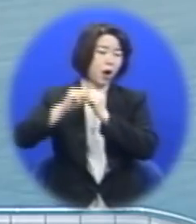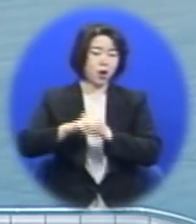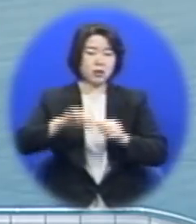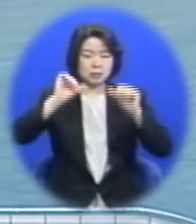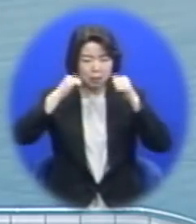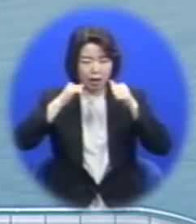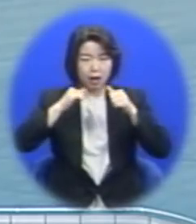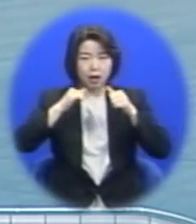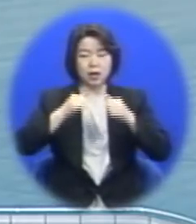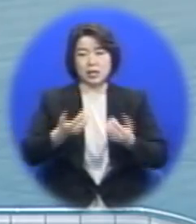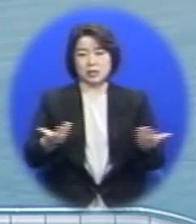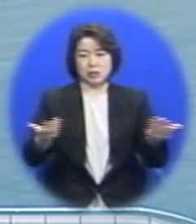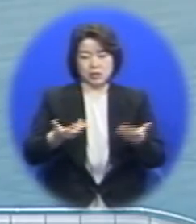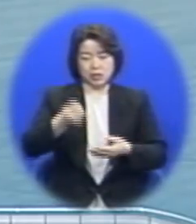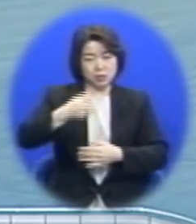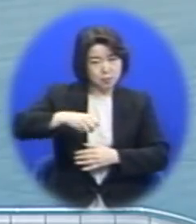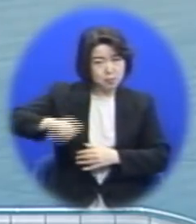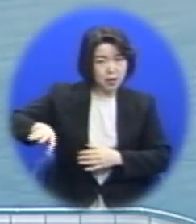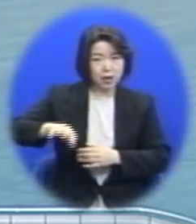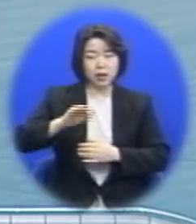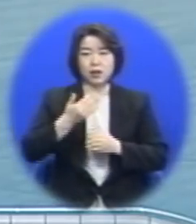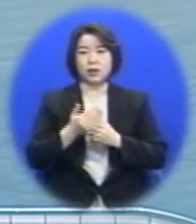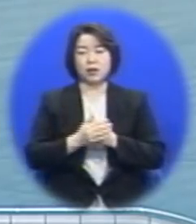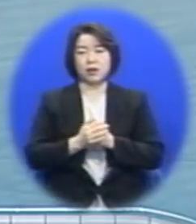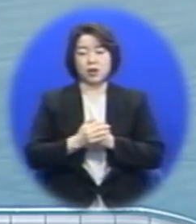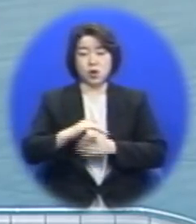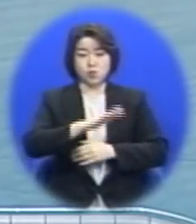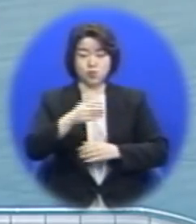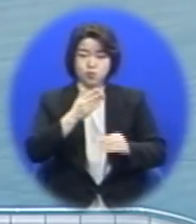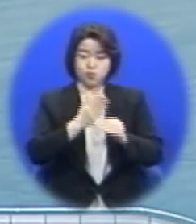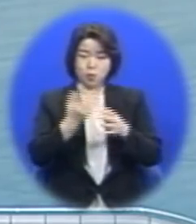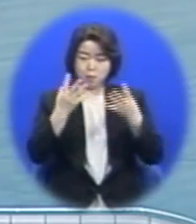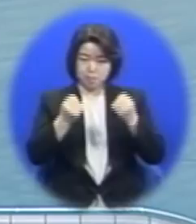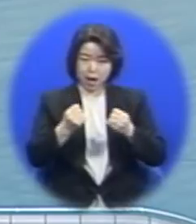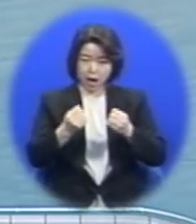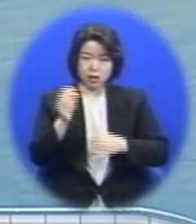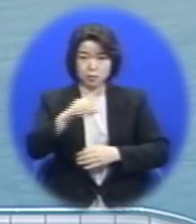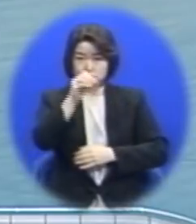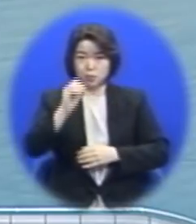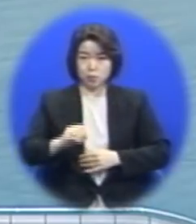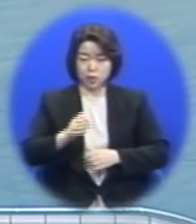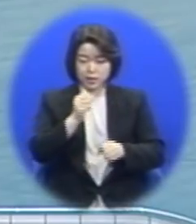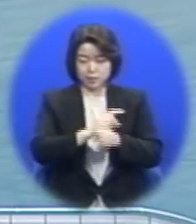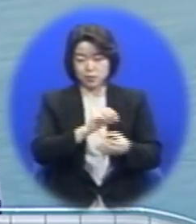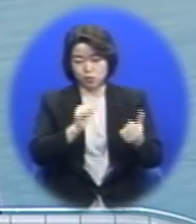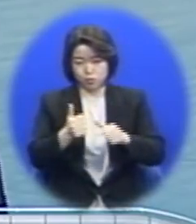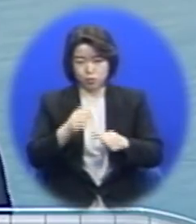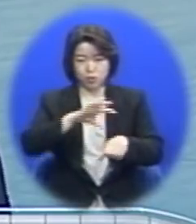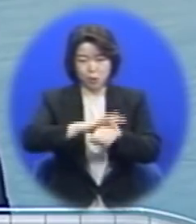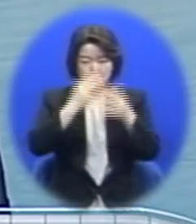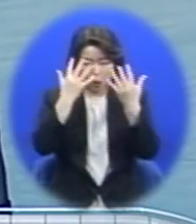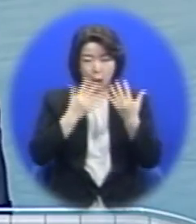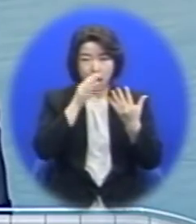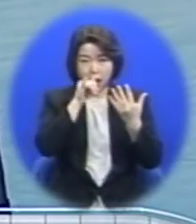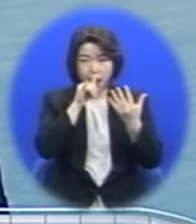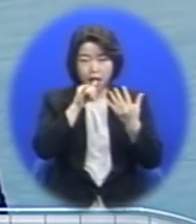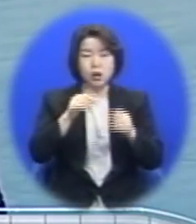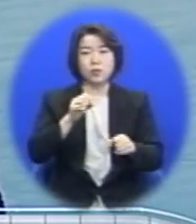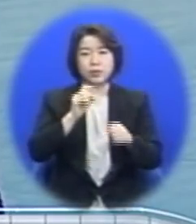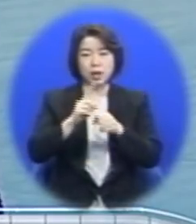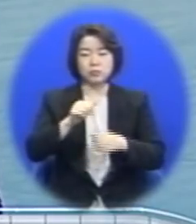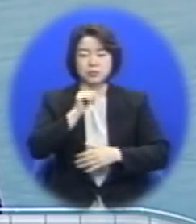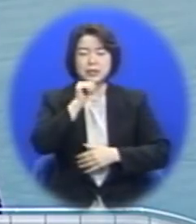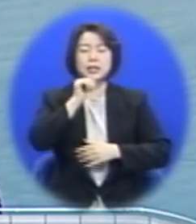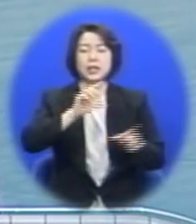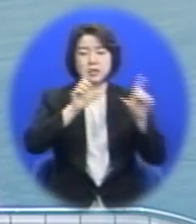조롱당하고 직업을 잃는다. 우리 중 상당한 퍼센트는 이미 죽었거나 감옥에 갇혀 있다. 우리는 대부분 가난하게